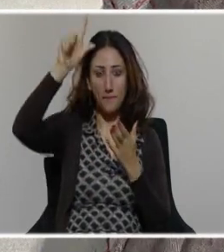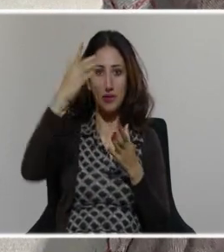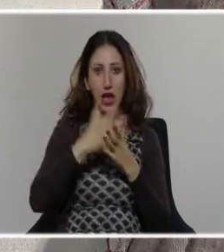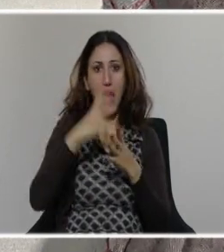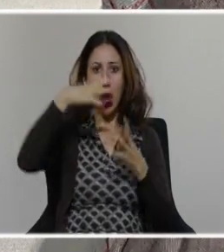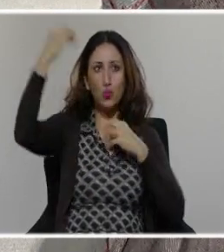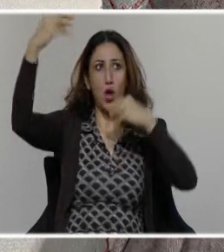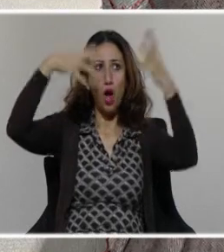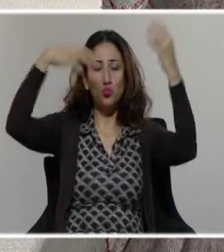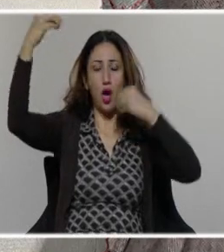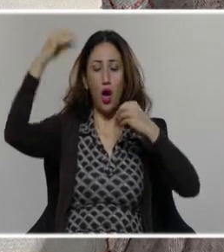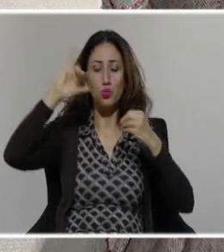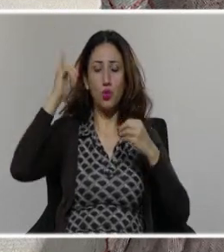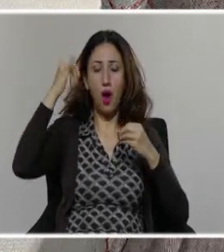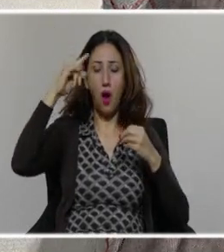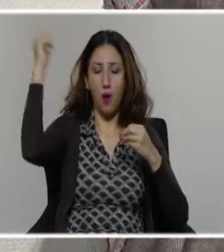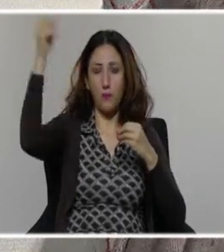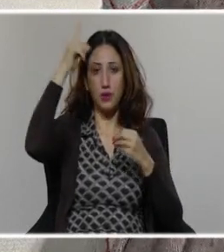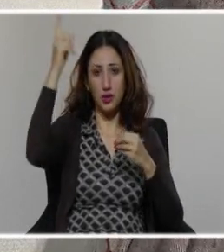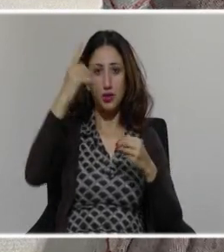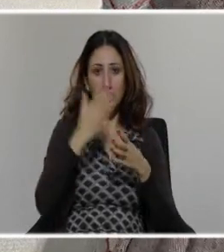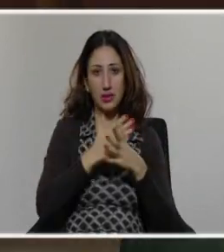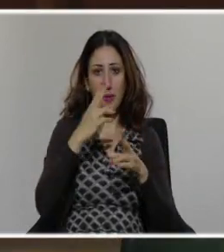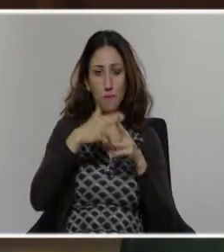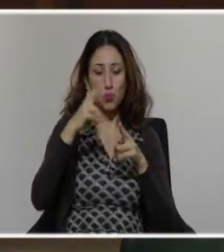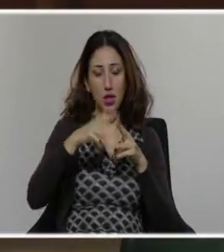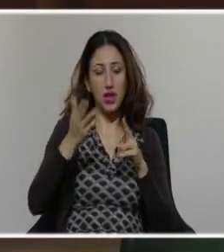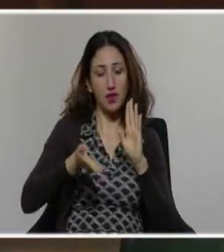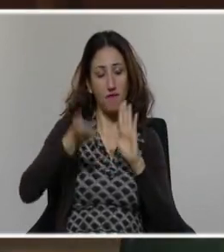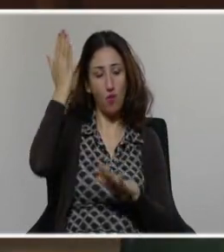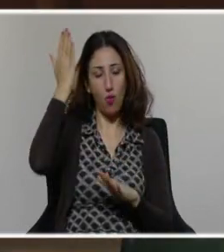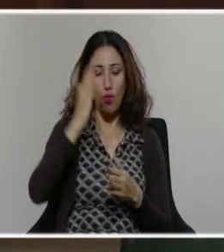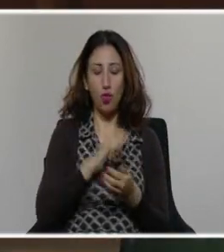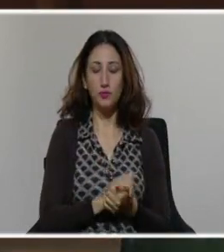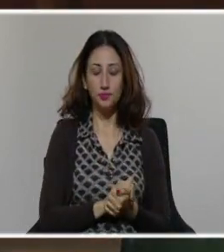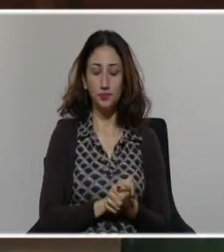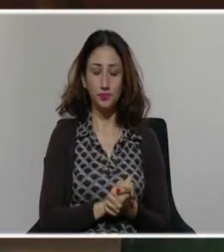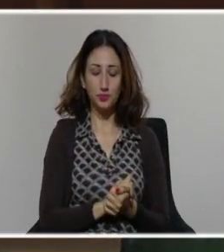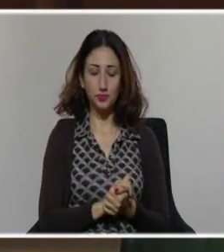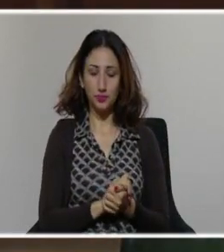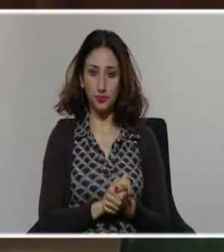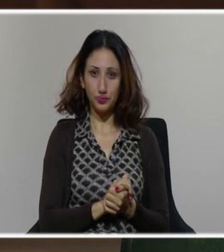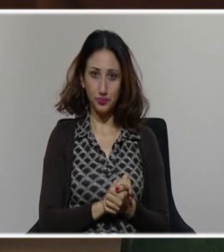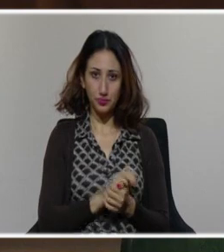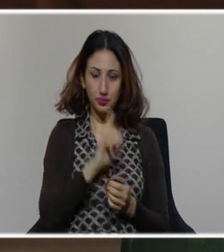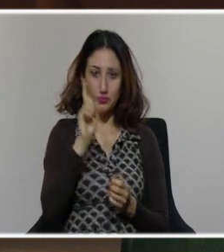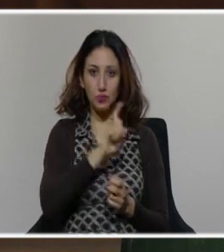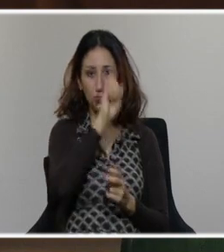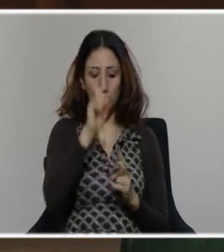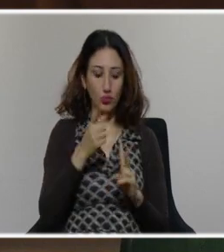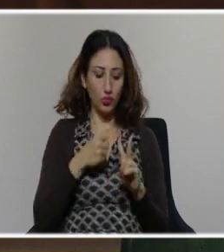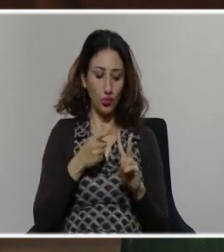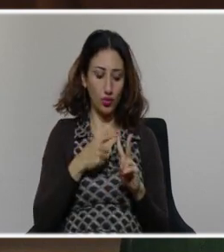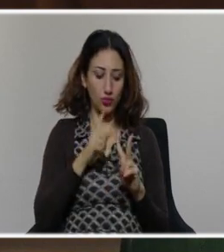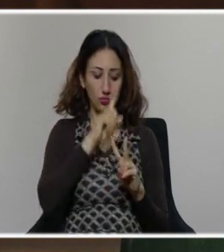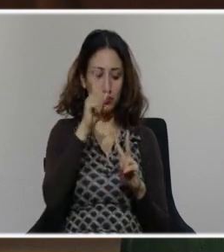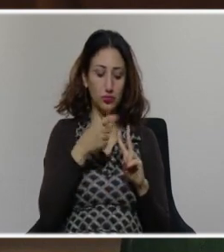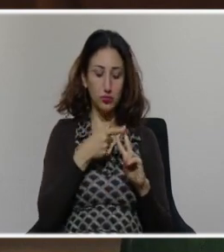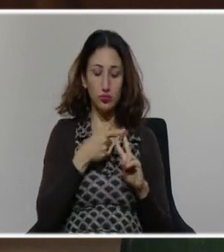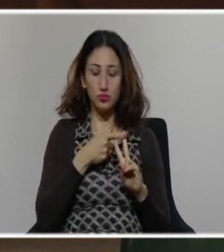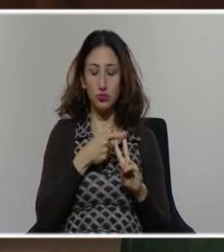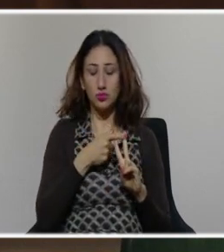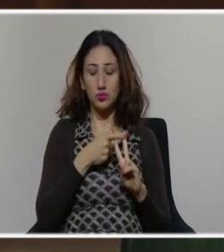شديد من الدول العربيه. حاج رشوان يعني ليا سؤالين. السؤال الاولاني اكيد حضرتك والفنانين بيشتغلوا